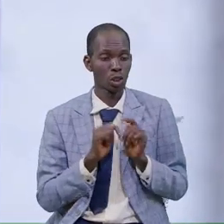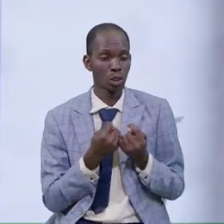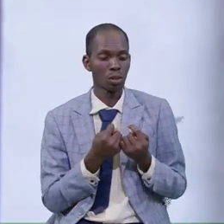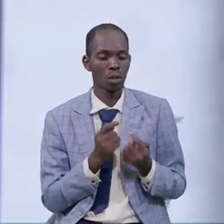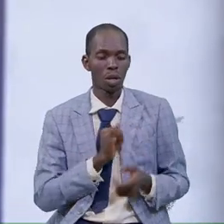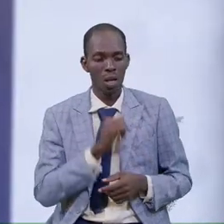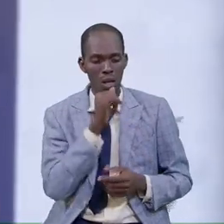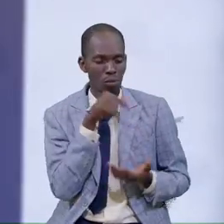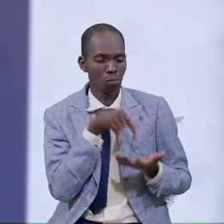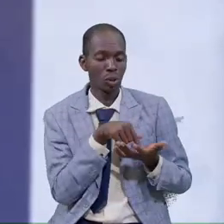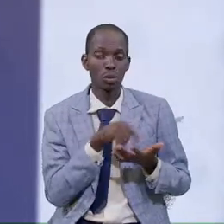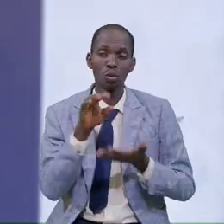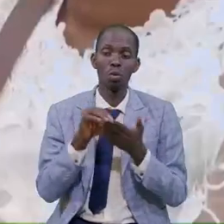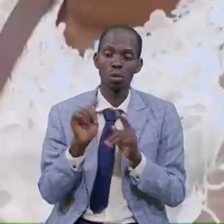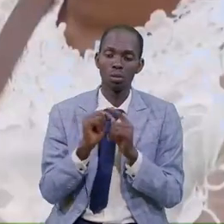Et il est tel.